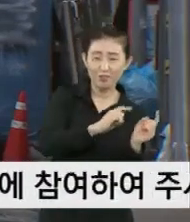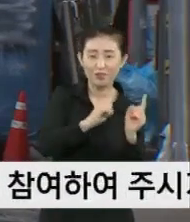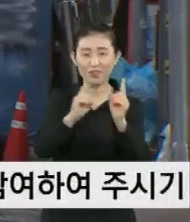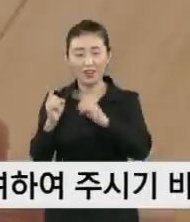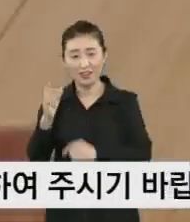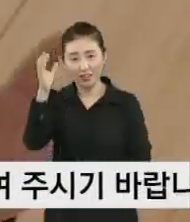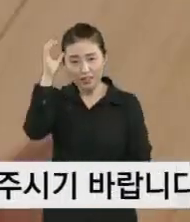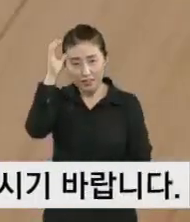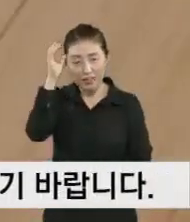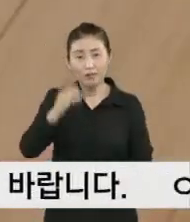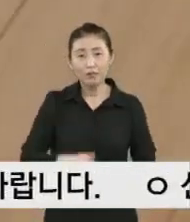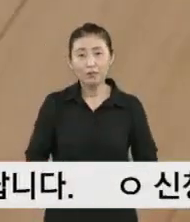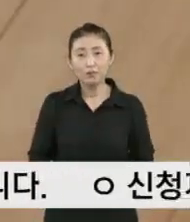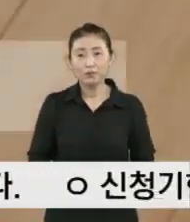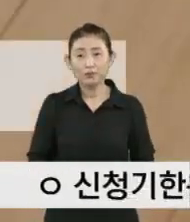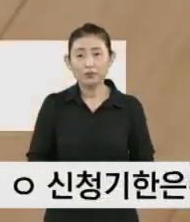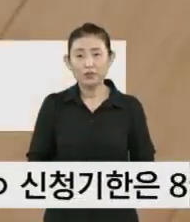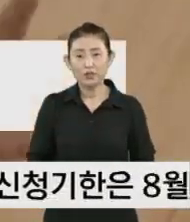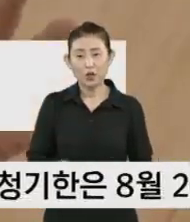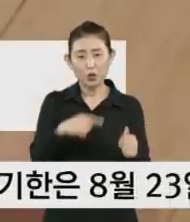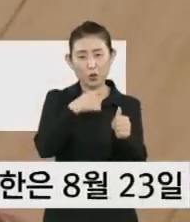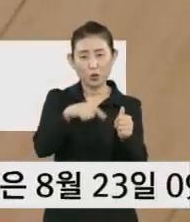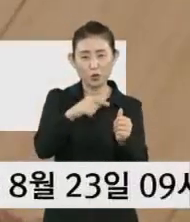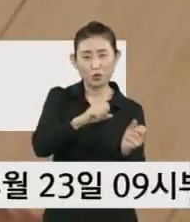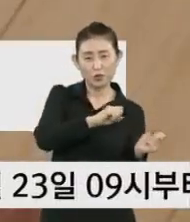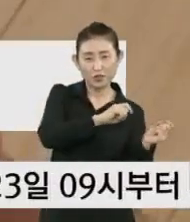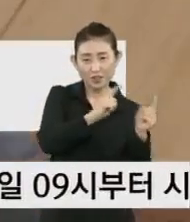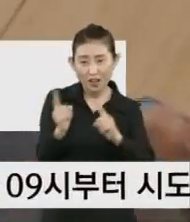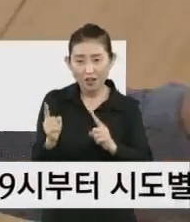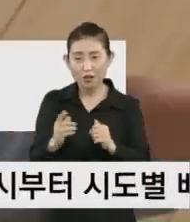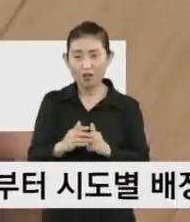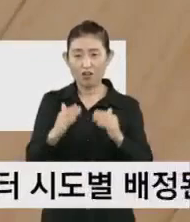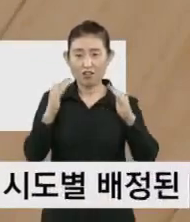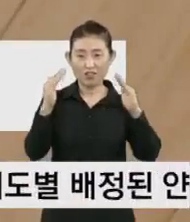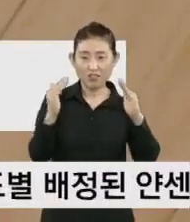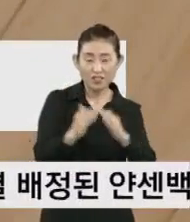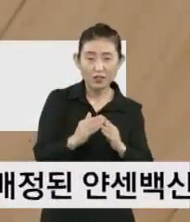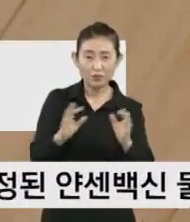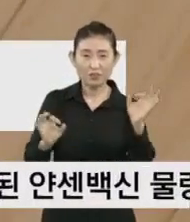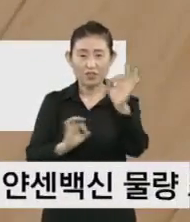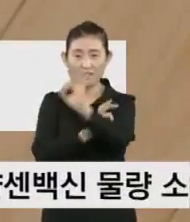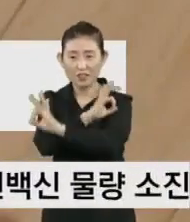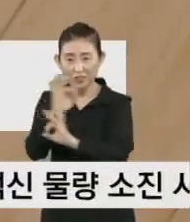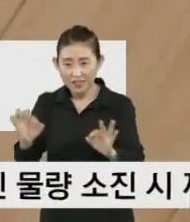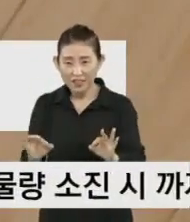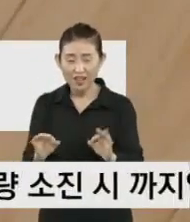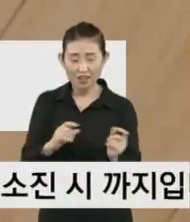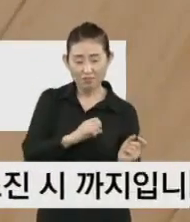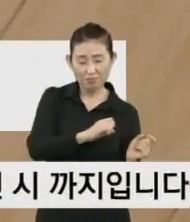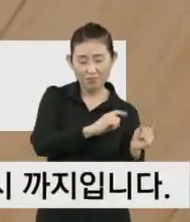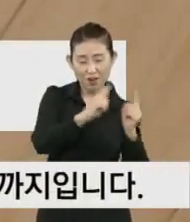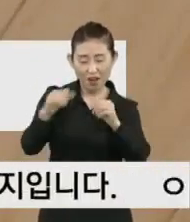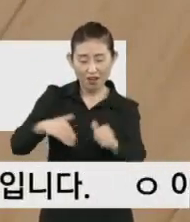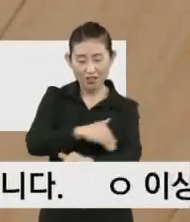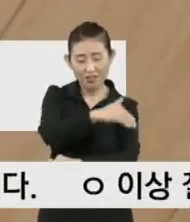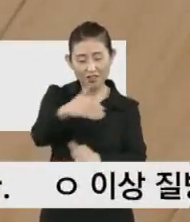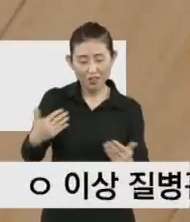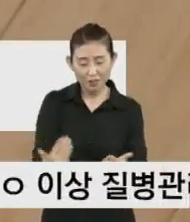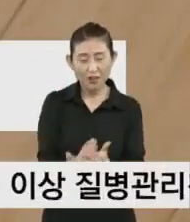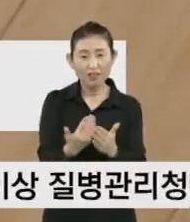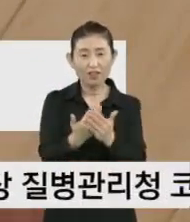있습니다 교육이 살아야 되겠고 주거와 교육 쩔 지역경제가 산하 엄청난 질 경제가 2술 하지